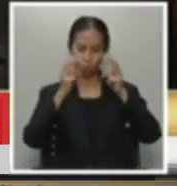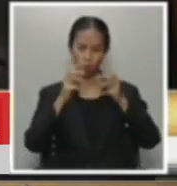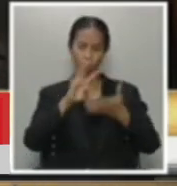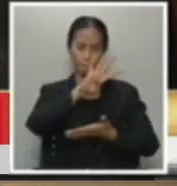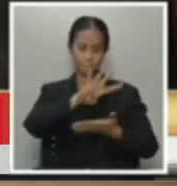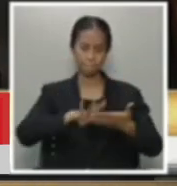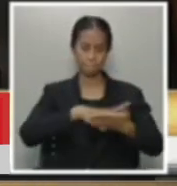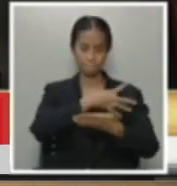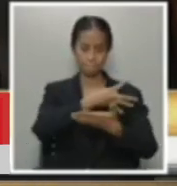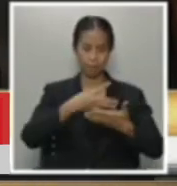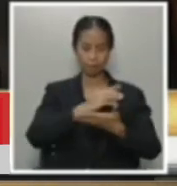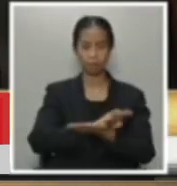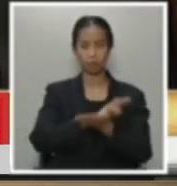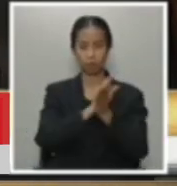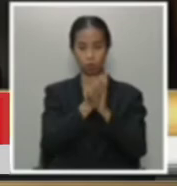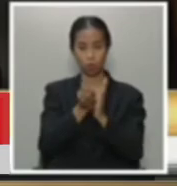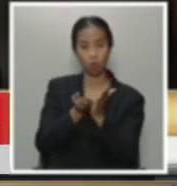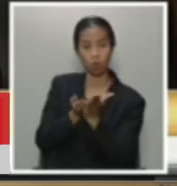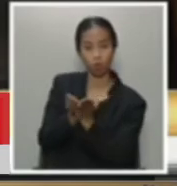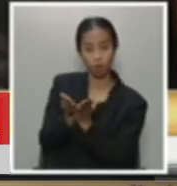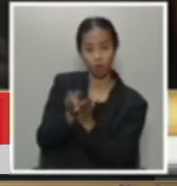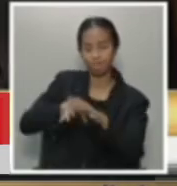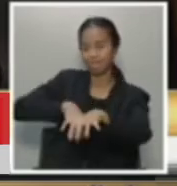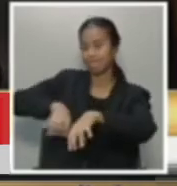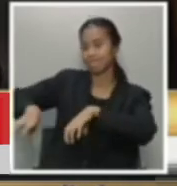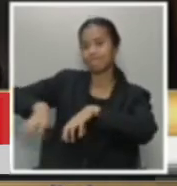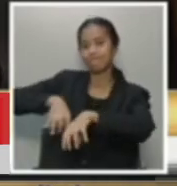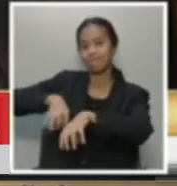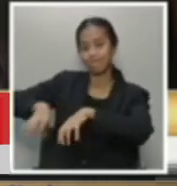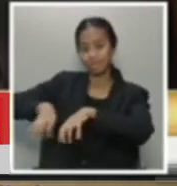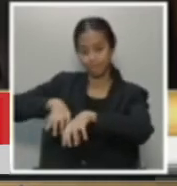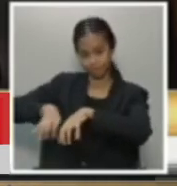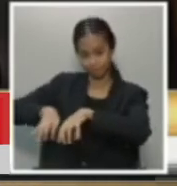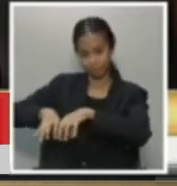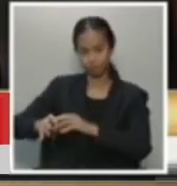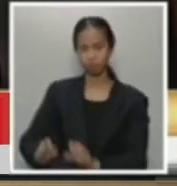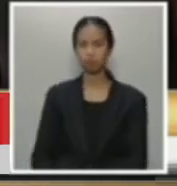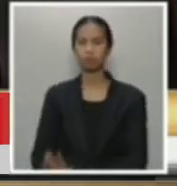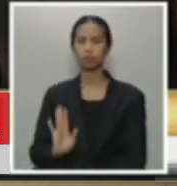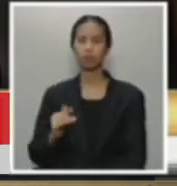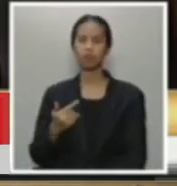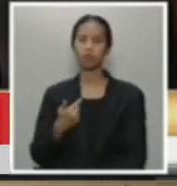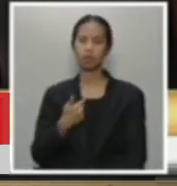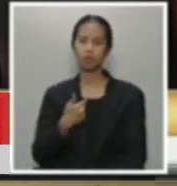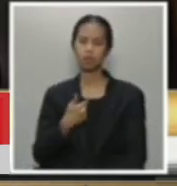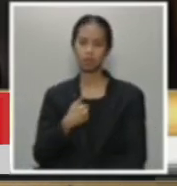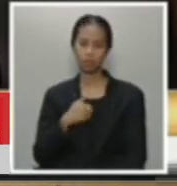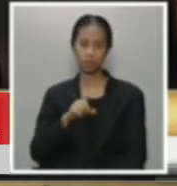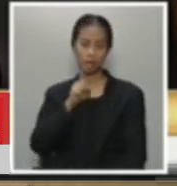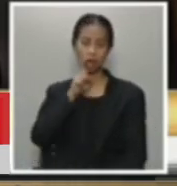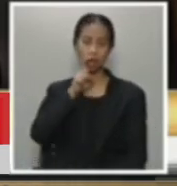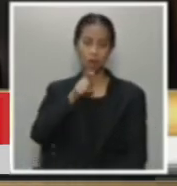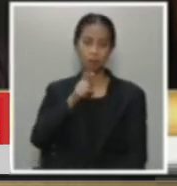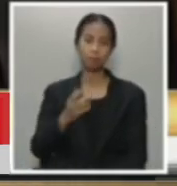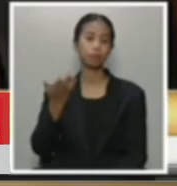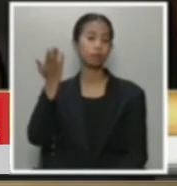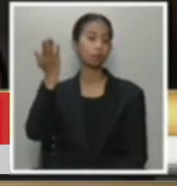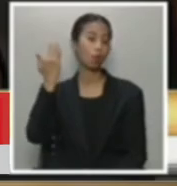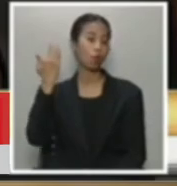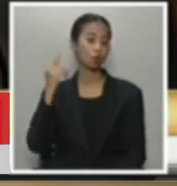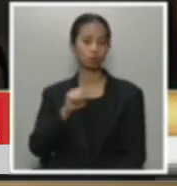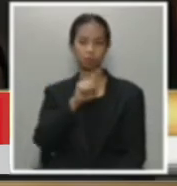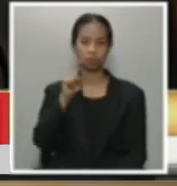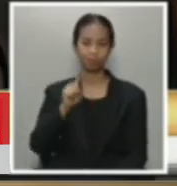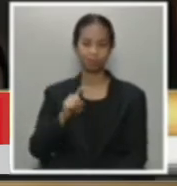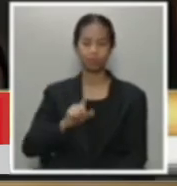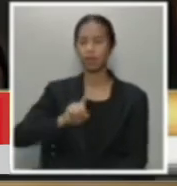นการปฏิรูปประเทศด้านการบริหารราชการแผ่นดินนะครับก็ผมคงไม่ต้องลอกโจทย์นะครับแต่ผมเคยถามลงในกระทู้ถาม